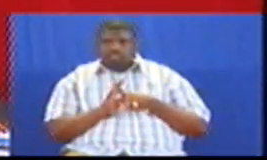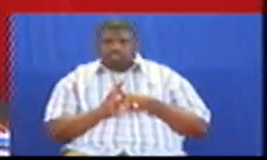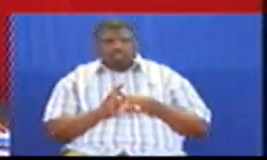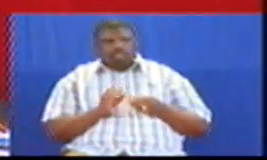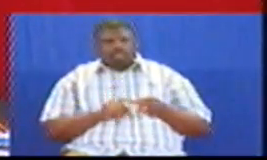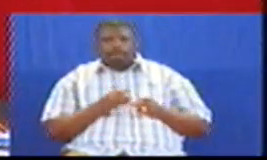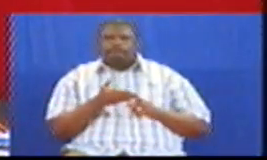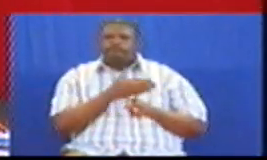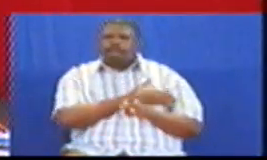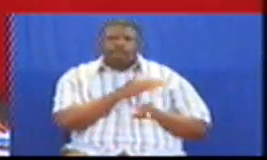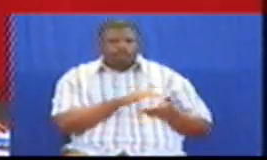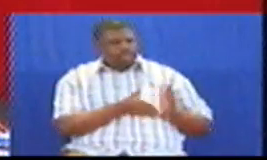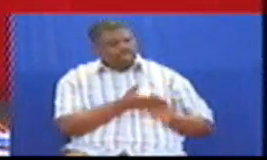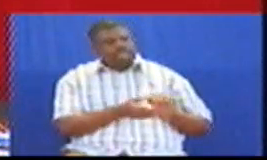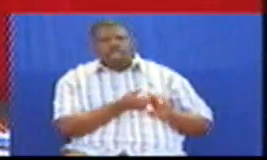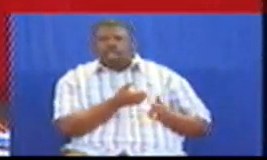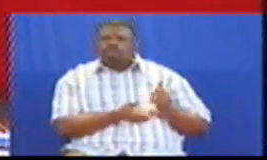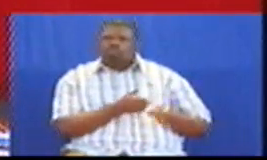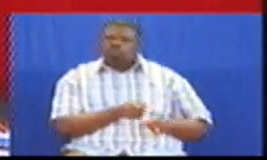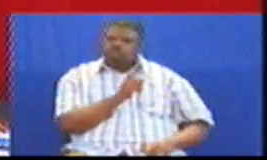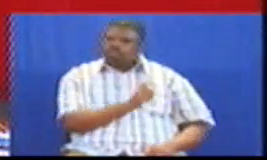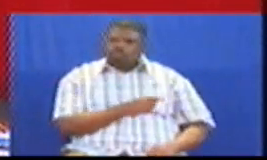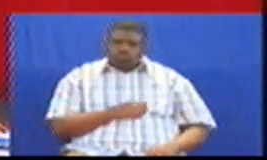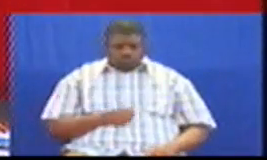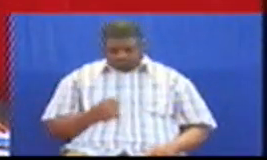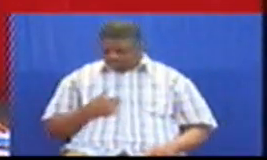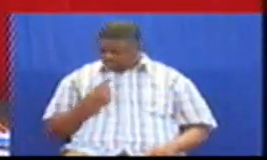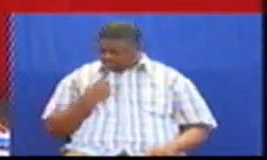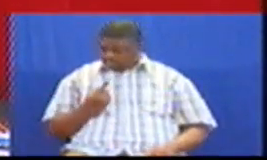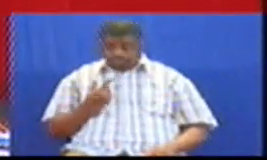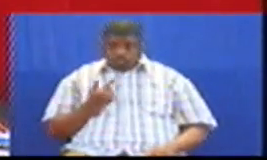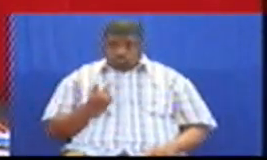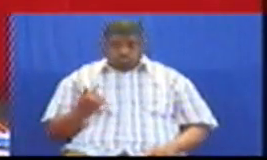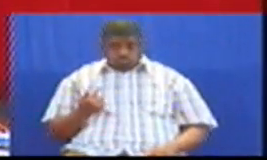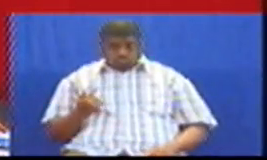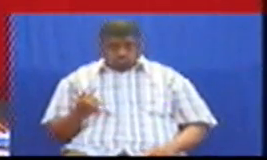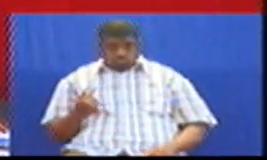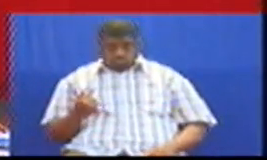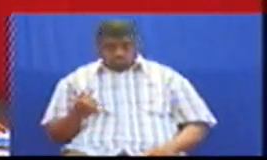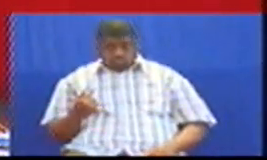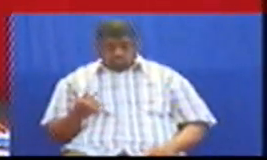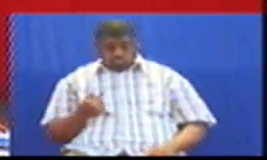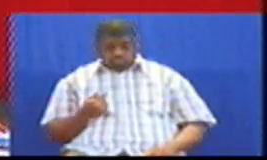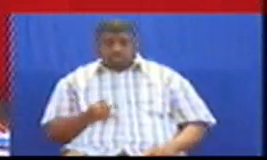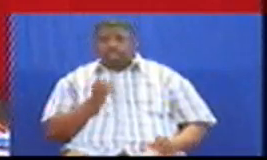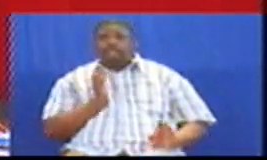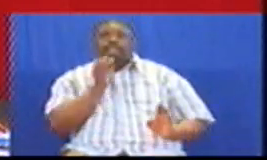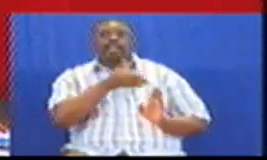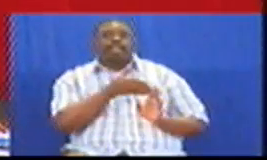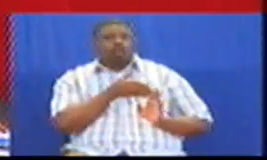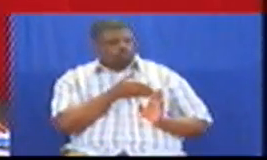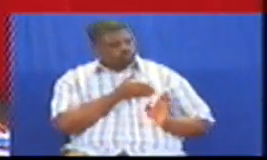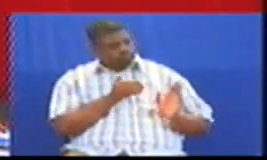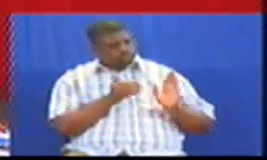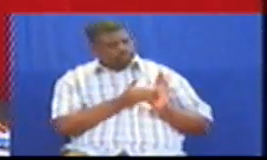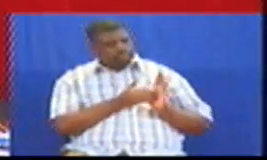pre-bargaining na akasema ina changamoto. Na mimi nilipenda kusema tu kwamba malengo ya sheria hizi